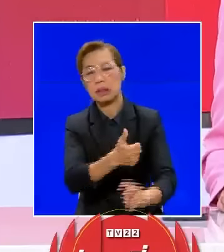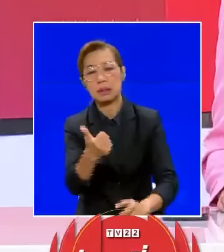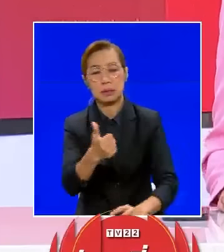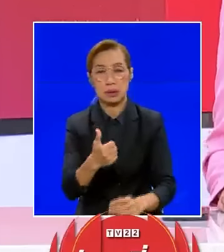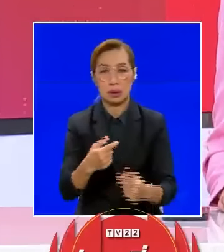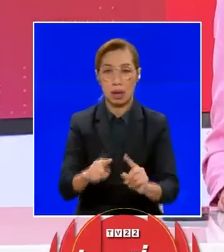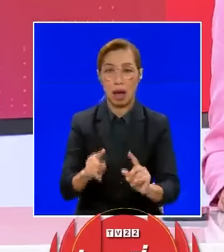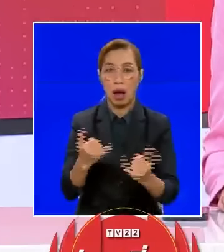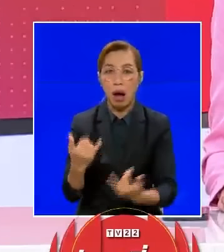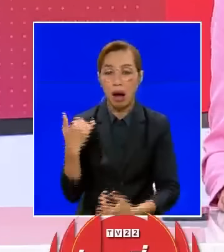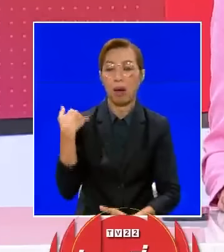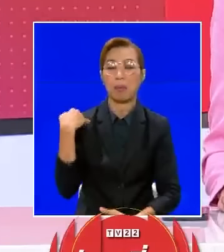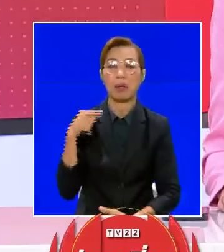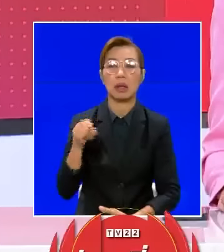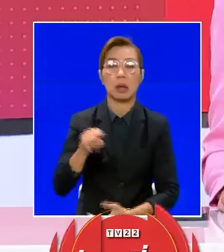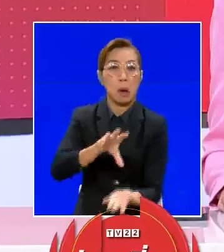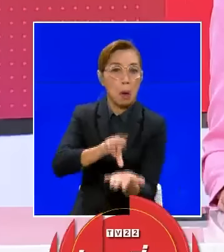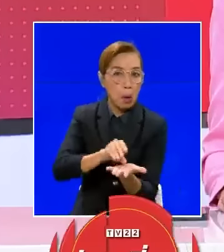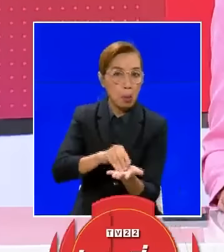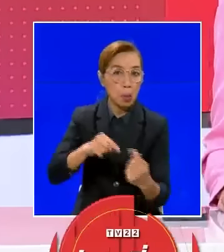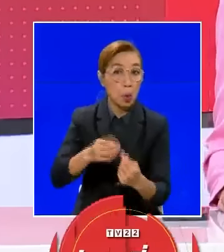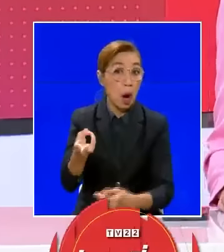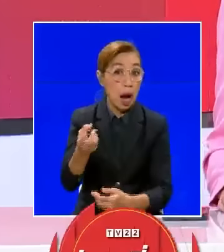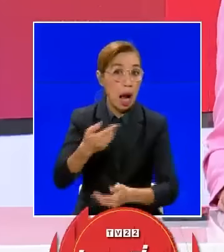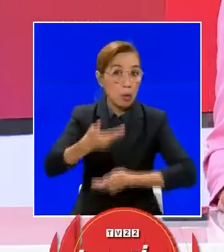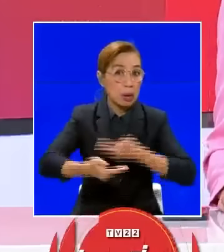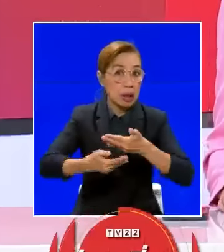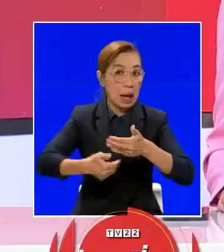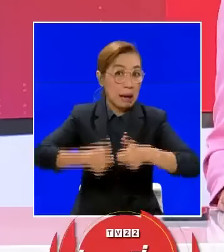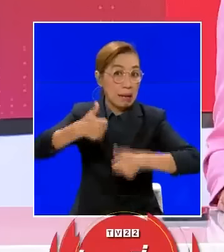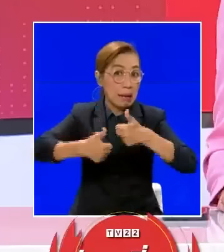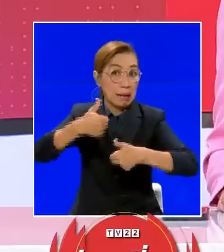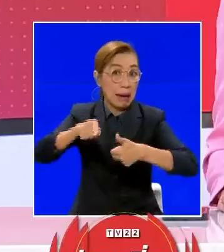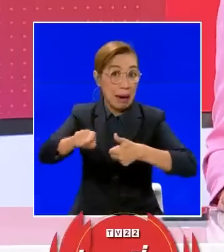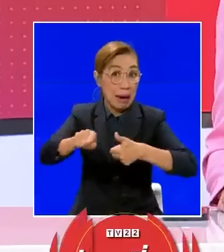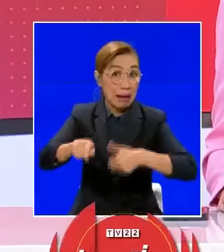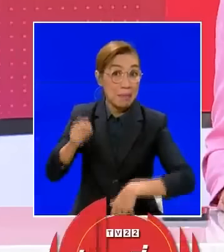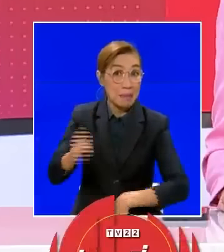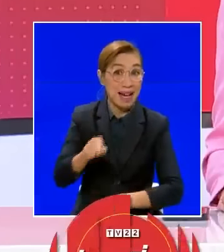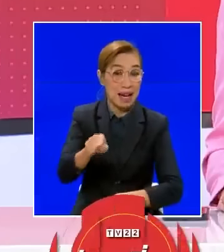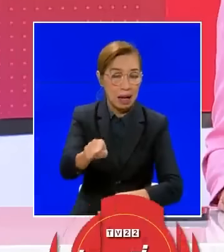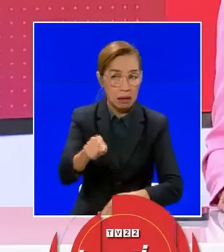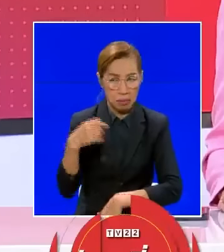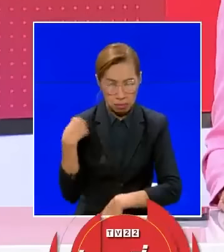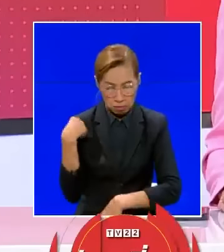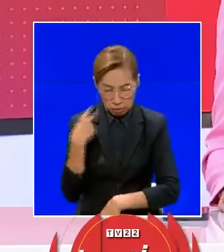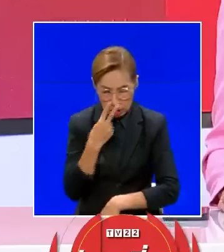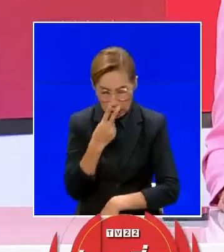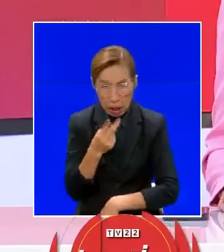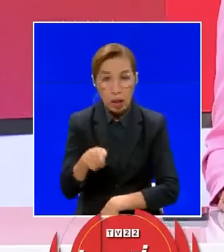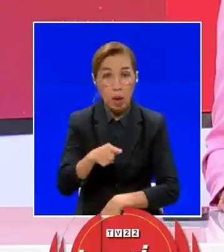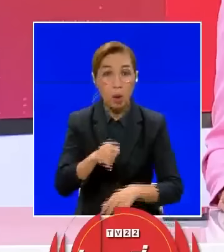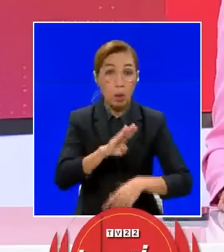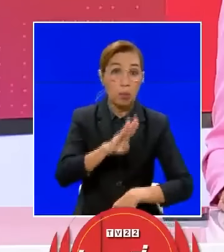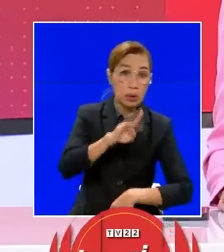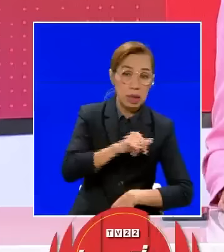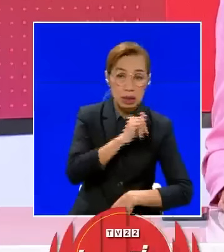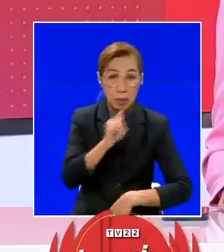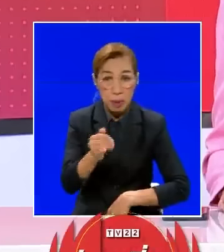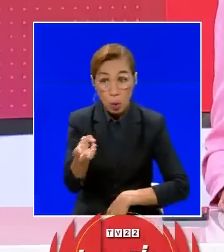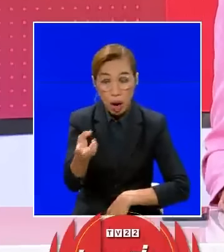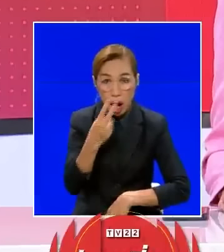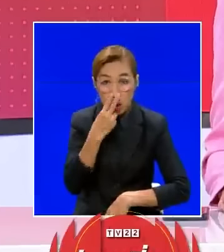วันนี้มีเรื่องของข้อมูลในการประมูลข้าวออกมามันมีตัวนึงในทีมเขียนนะว่าคือคนจะไปประมูลเนี่ยจะไปดู